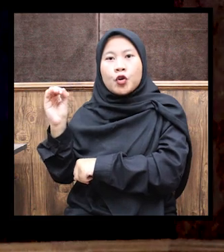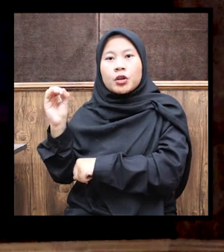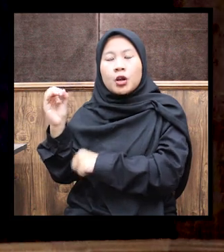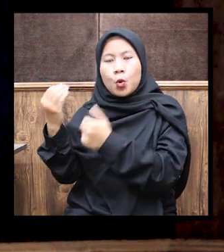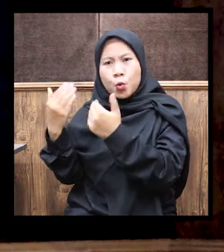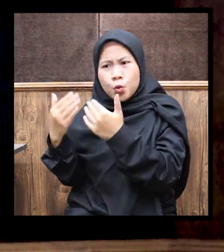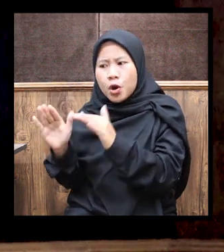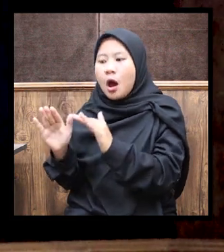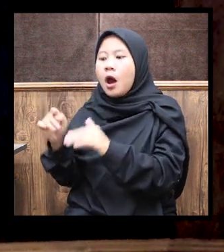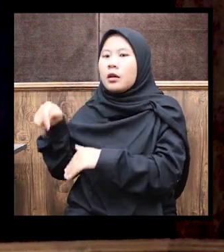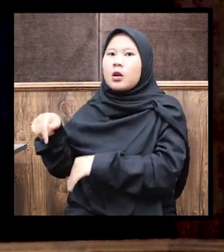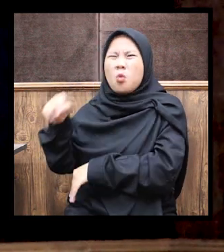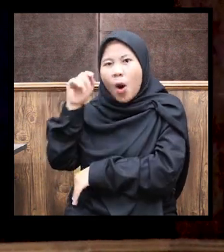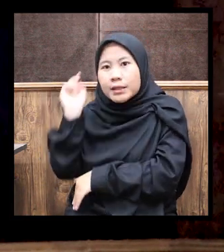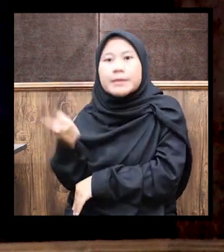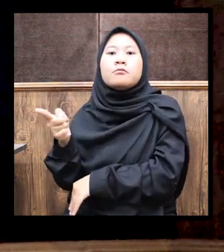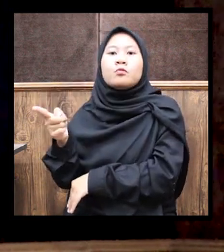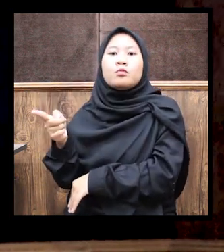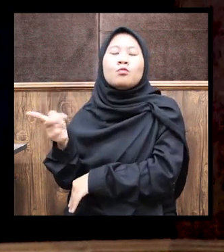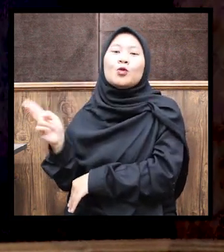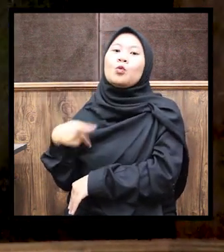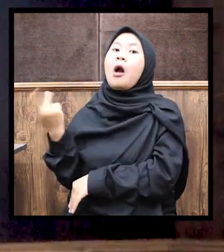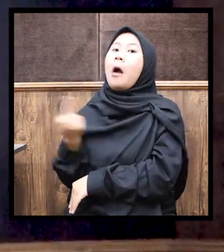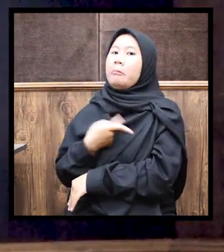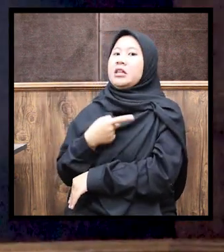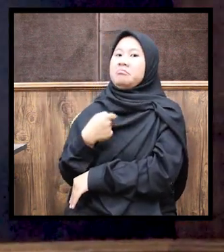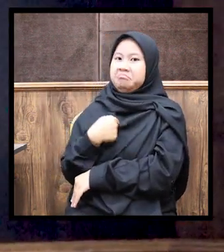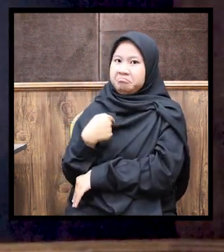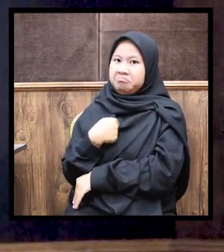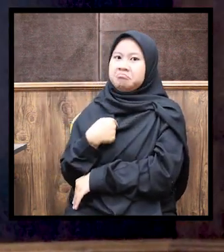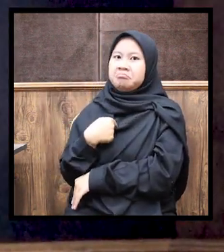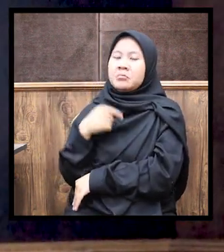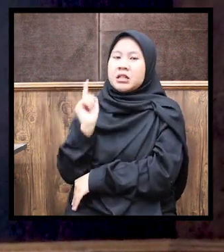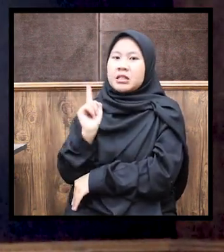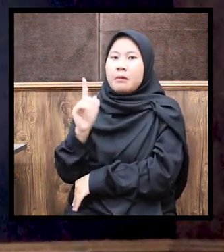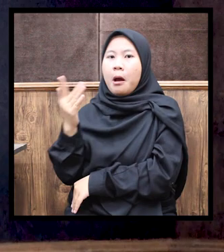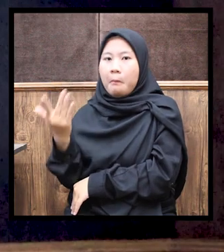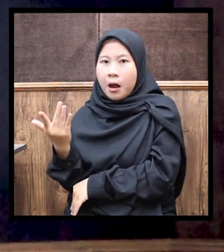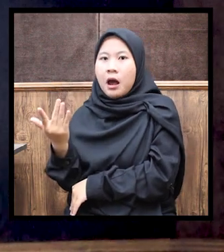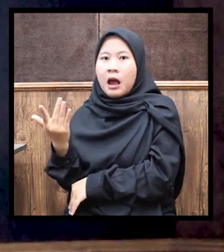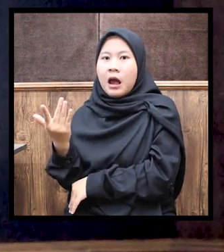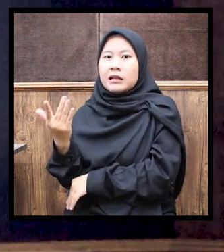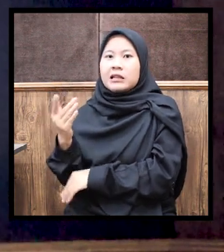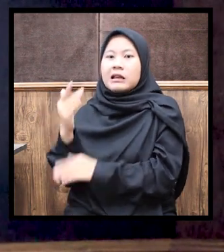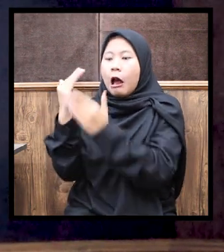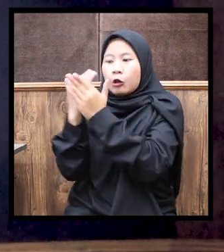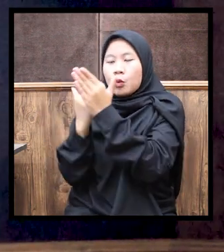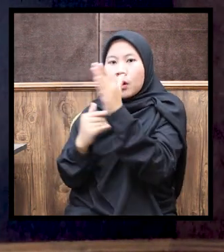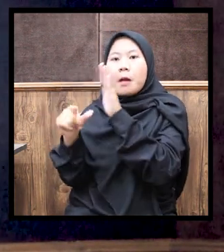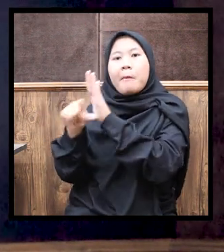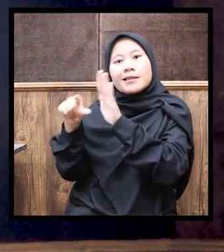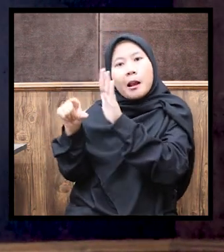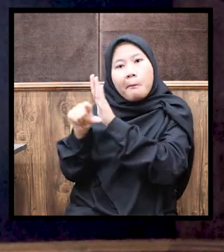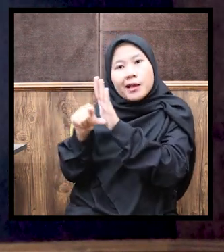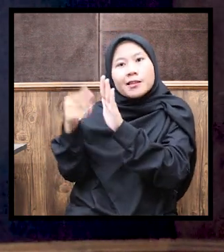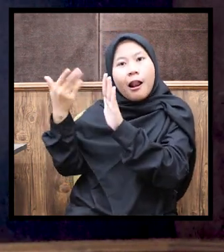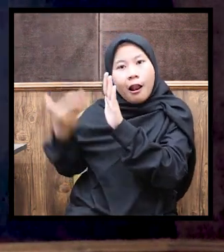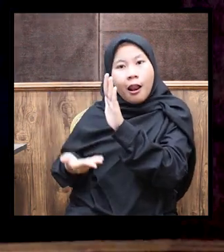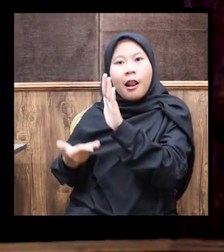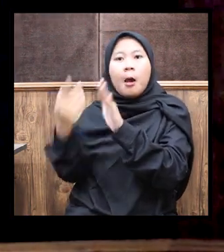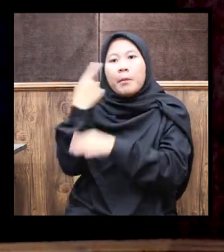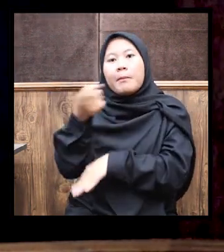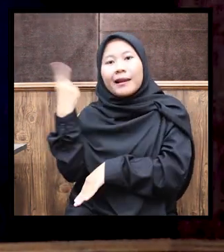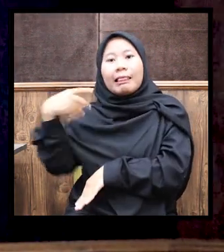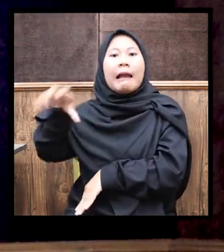itu menjadi sebuah kewajiban bagi kami karena di dalam klausul dan pasal tersebut menyebutkan bahwa pemerintah daerah wajib